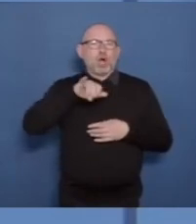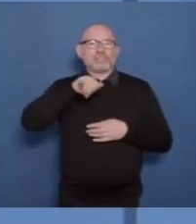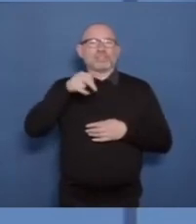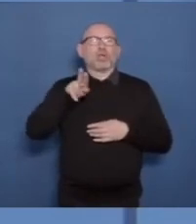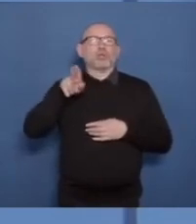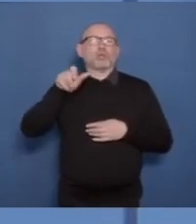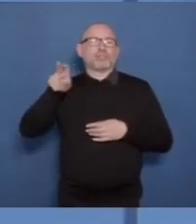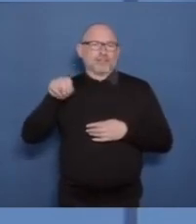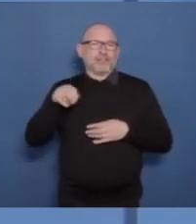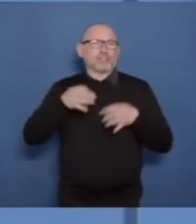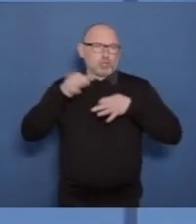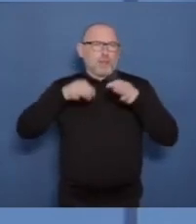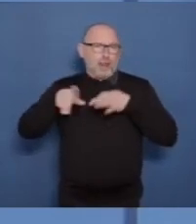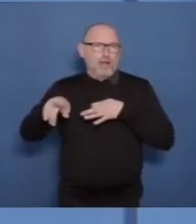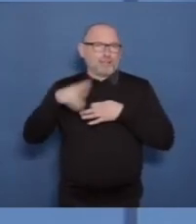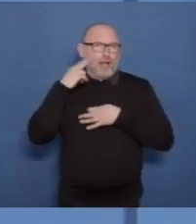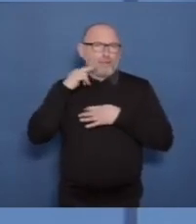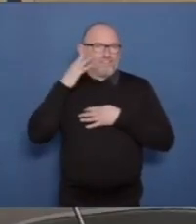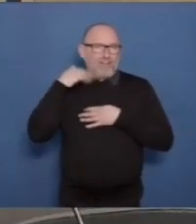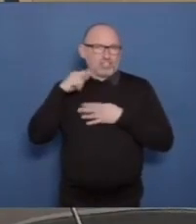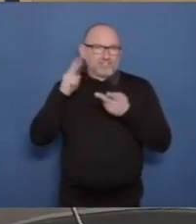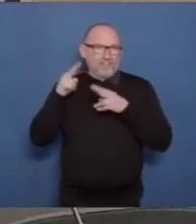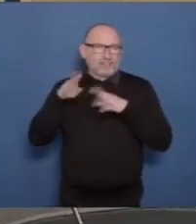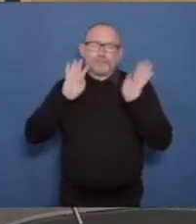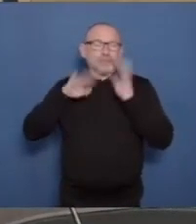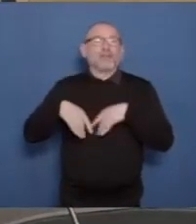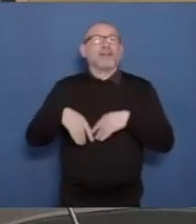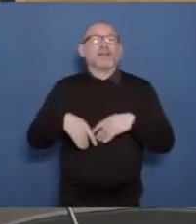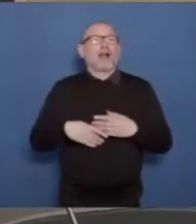vermutet. Ich habe eine Frage an Herrn Kautz.